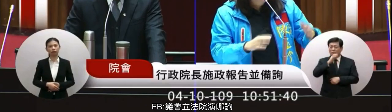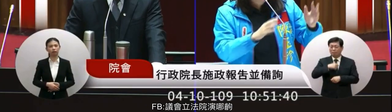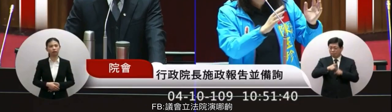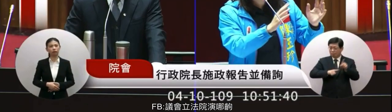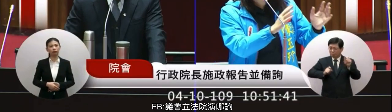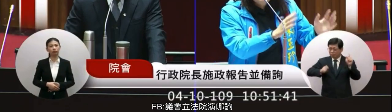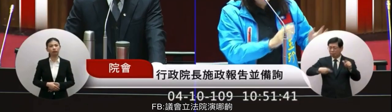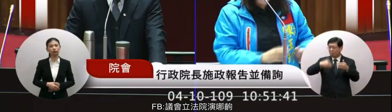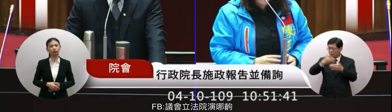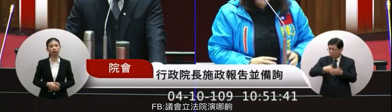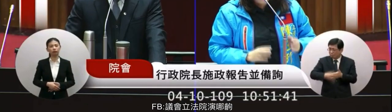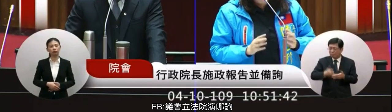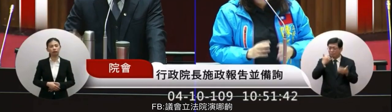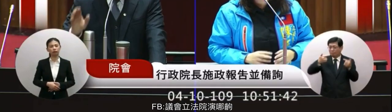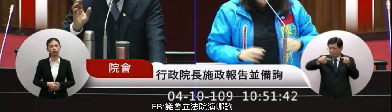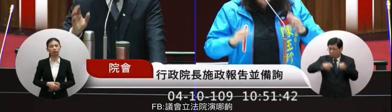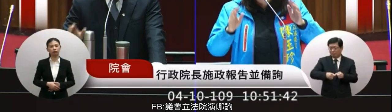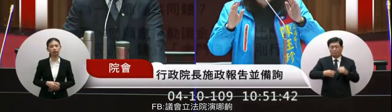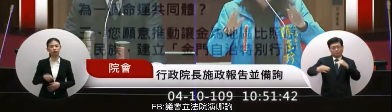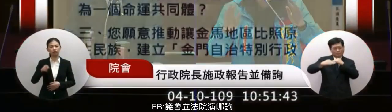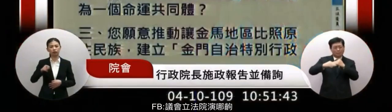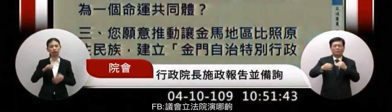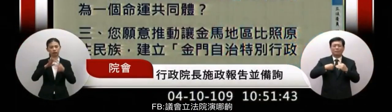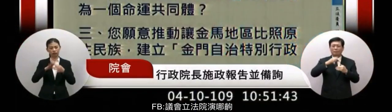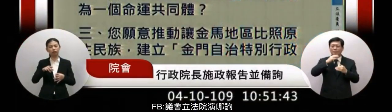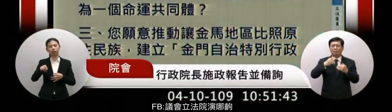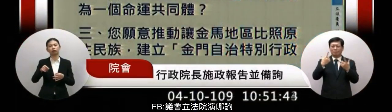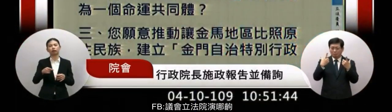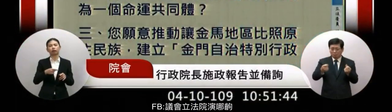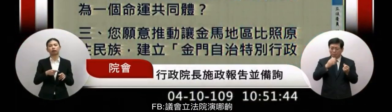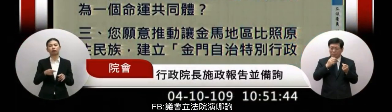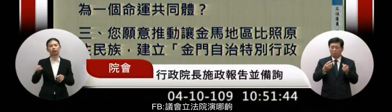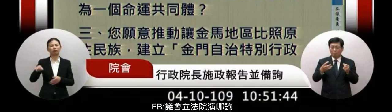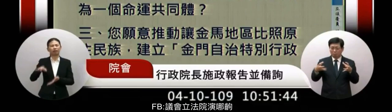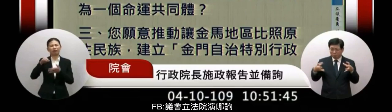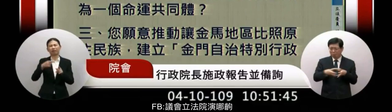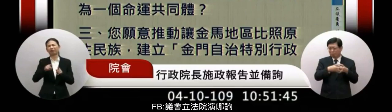差异性，增加融合性，这个是我们同在一条船上，